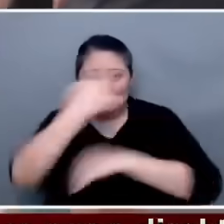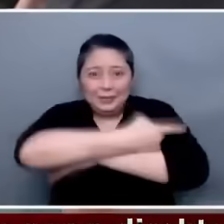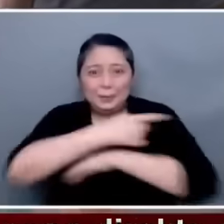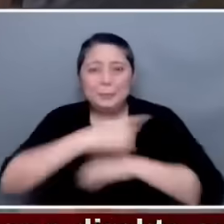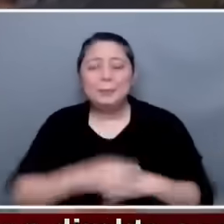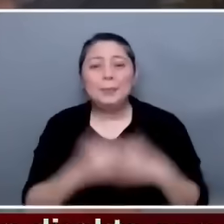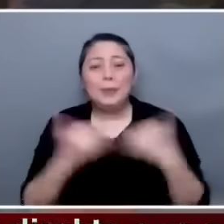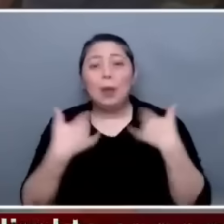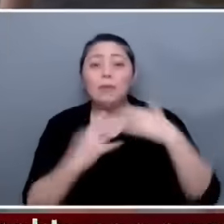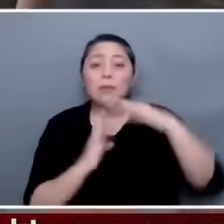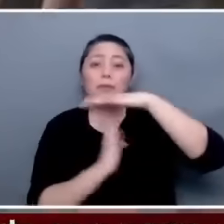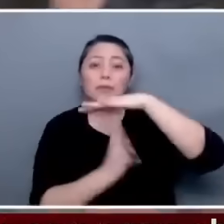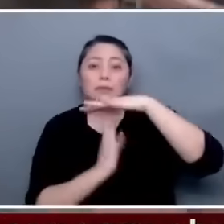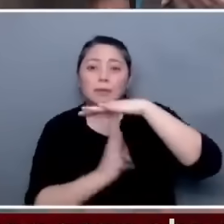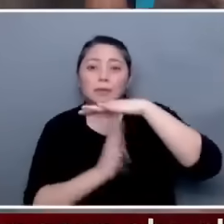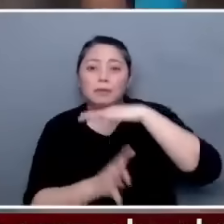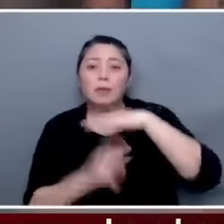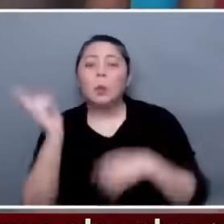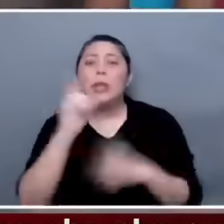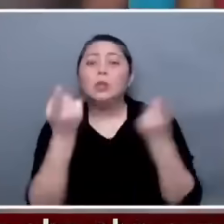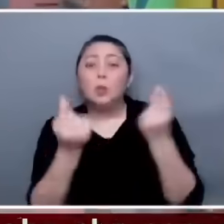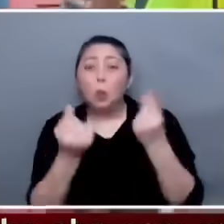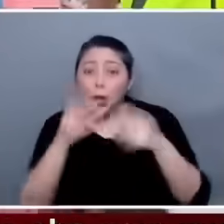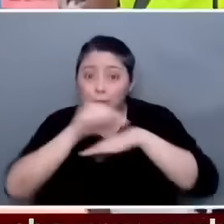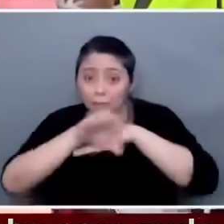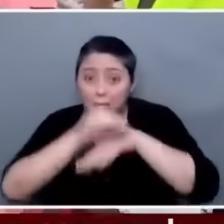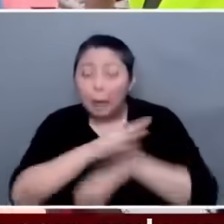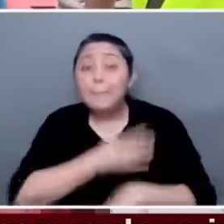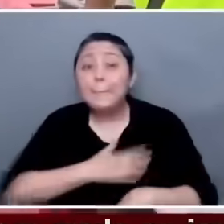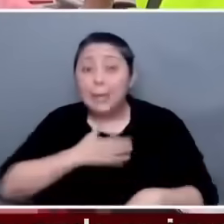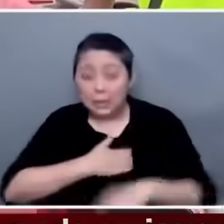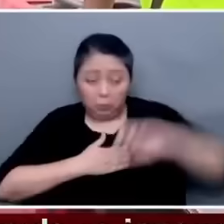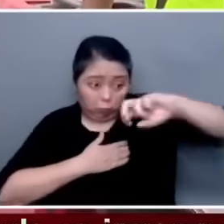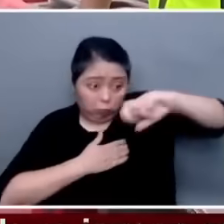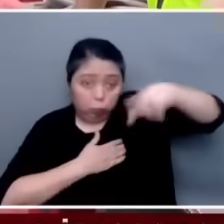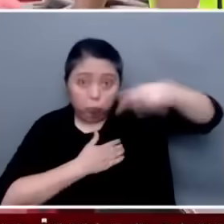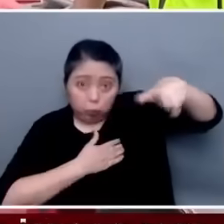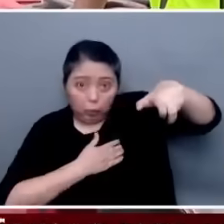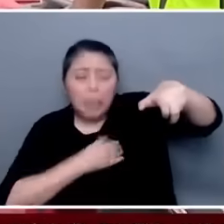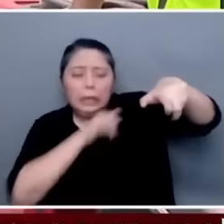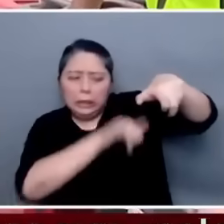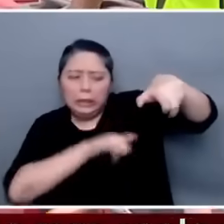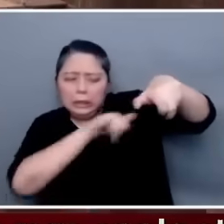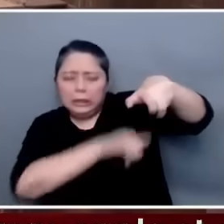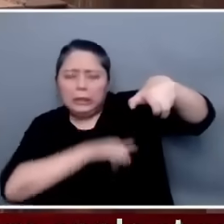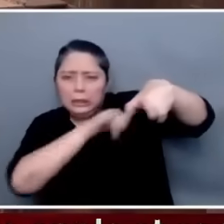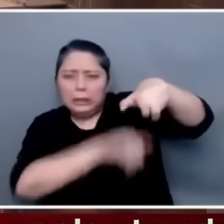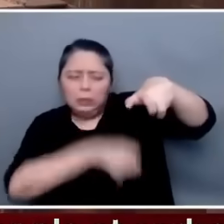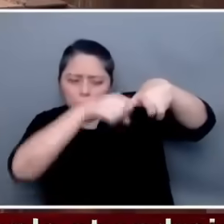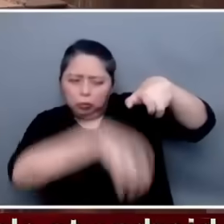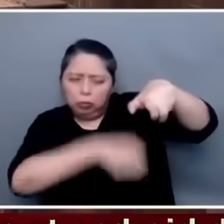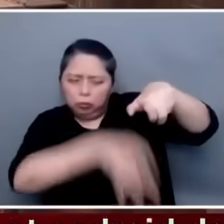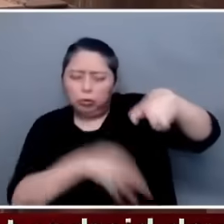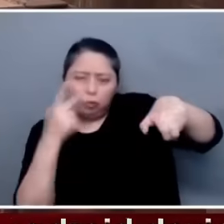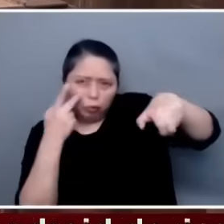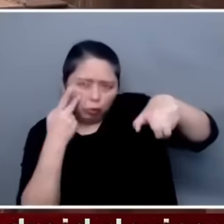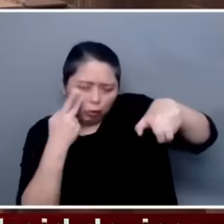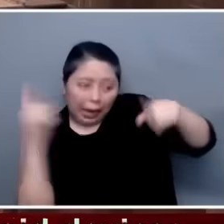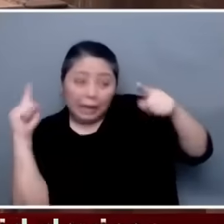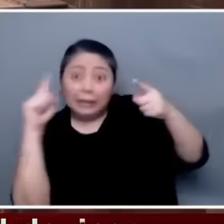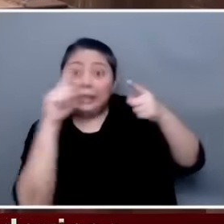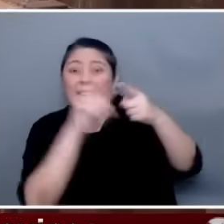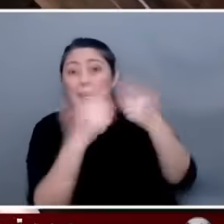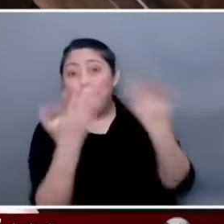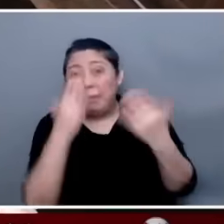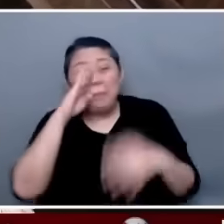na padaluyin muna ang tubig hanggang luminaw ito. Sinabi naman ni Ronald Padua, Water Operations Supply